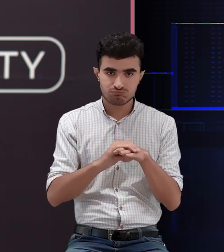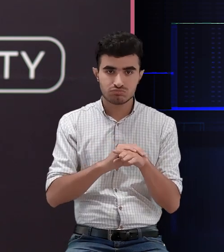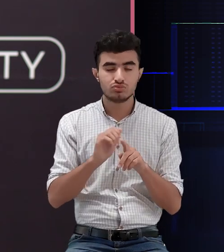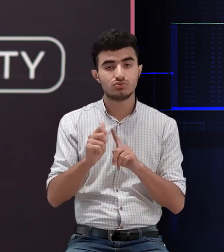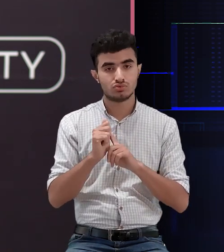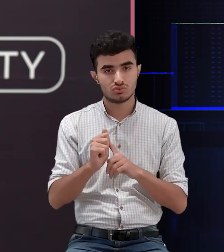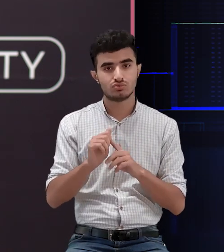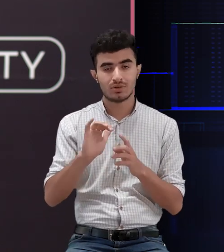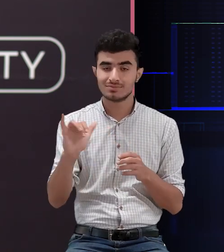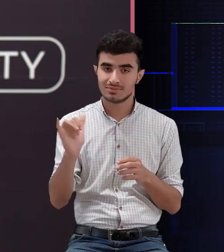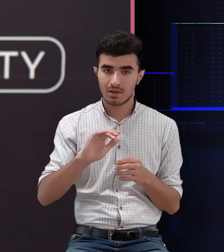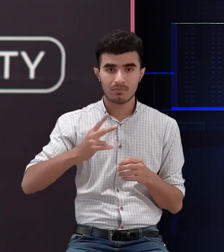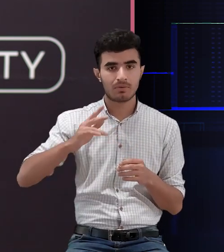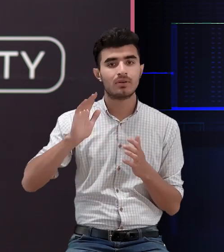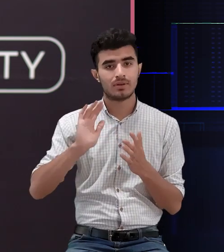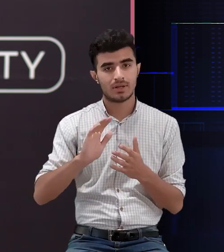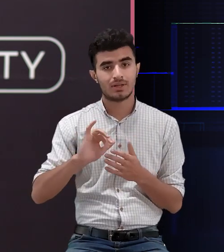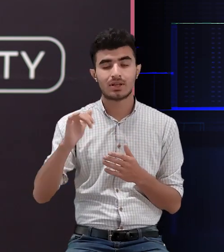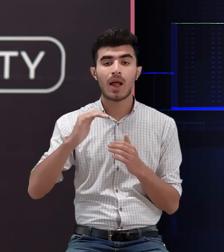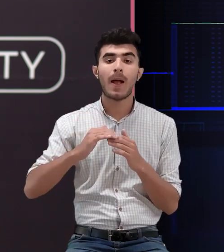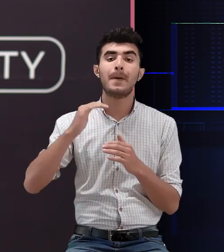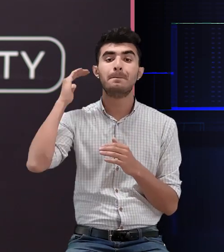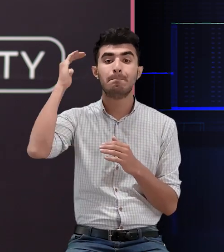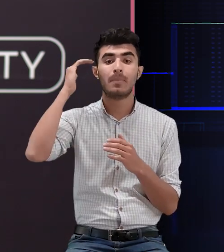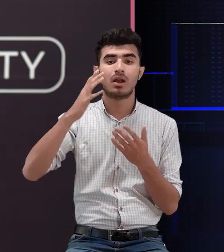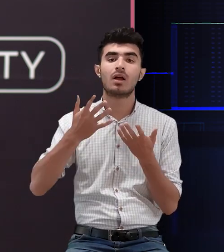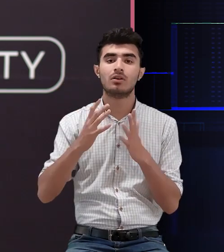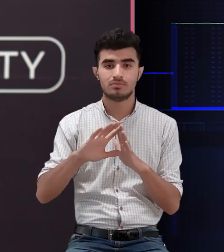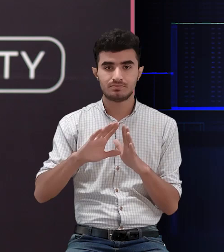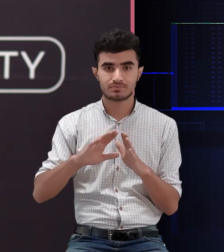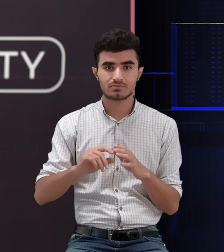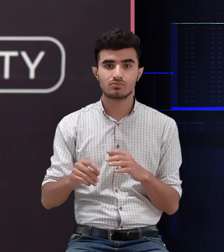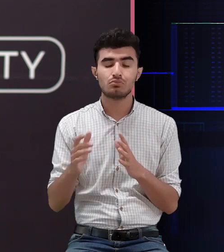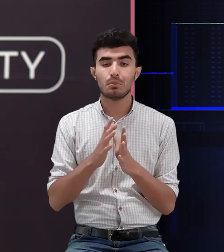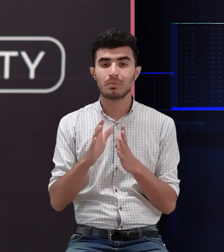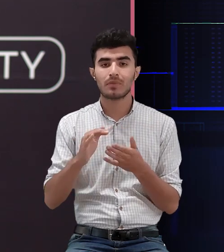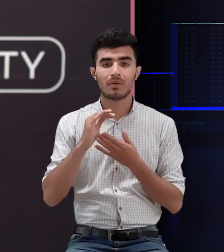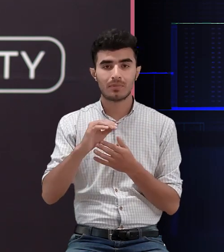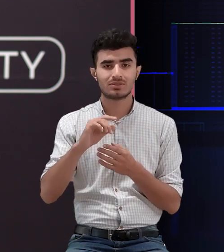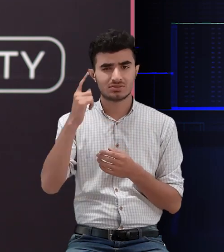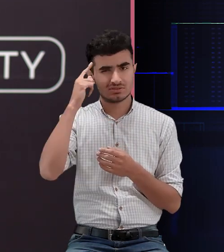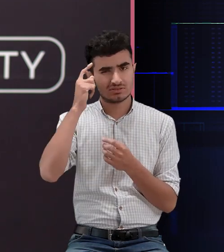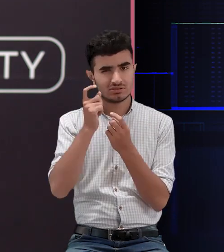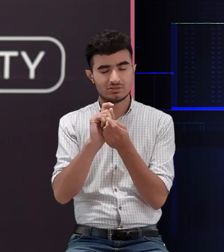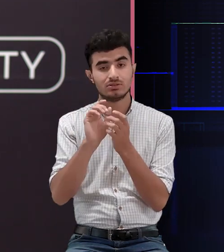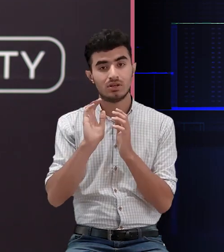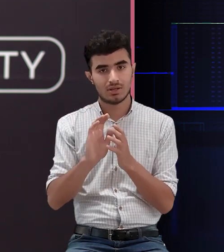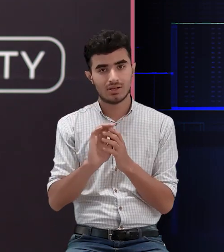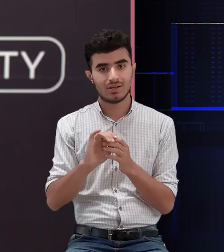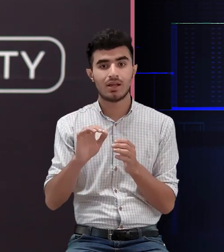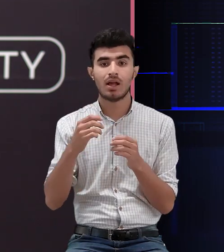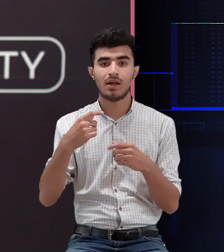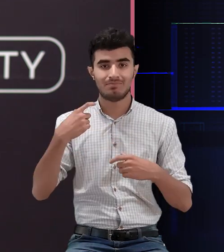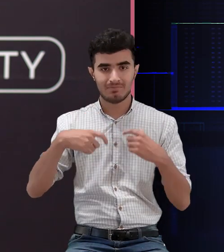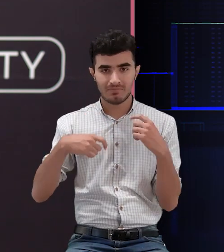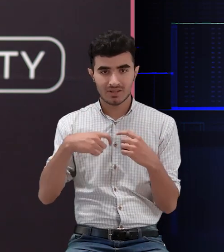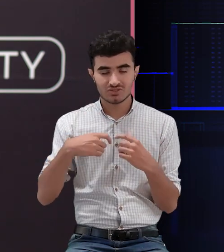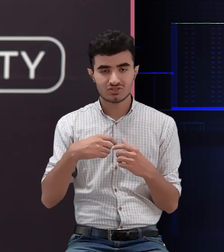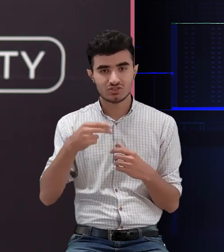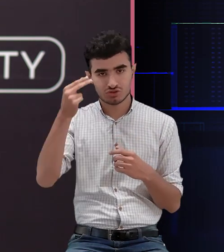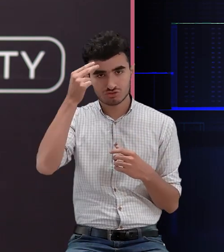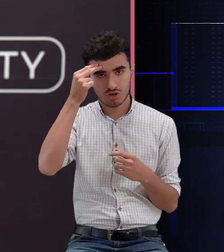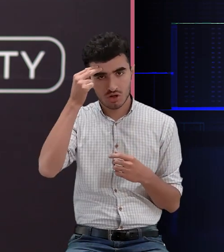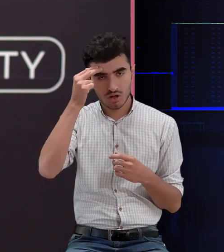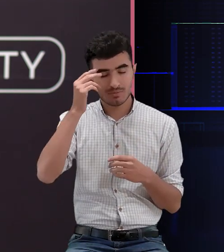ایک اور بچے کو چاہیے، اور دل میں یہ بڑے ہو کر بھی اکثر تھوڑا بچے کی طرح ہی رہتے ہیں. ان کو پھر بھی فزیکل